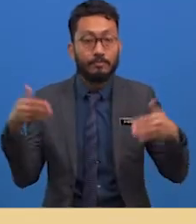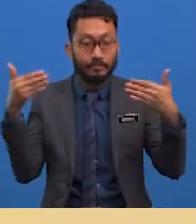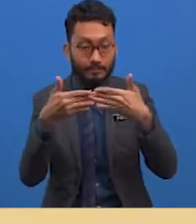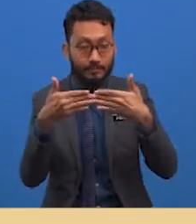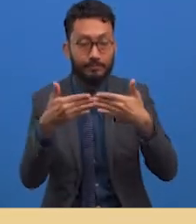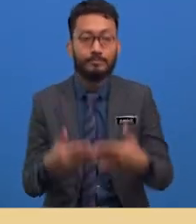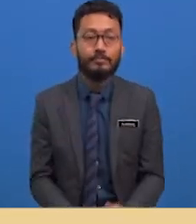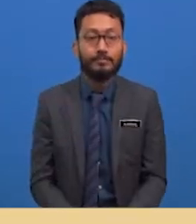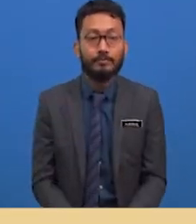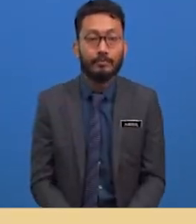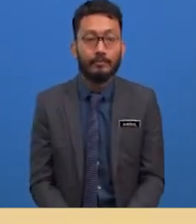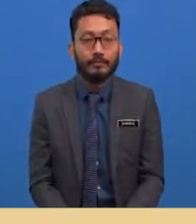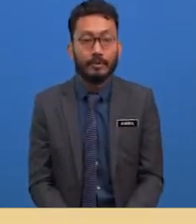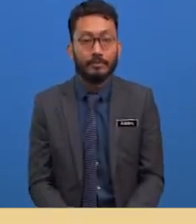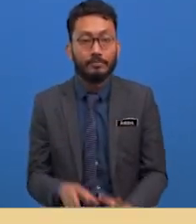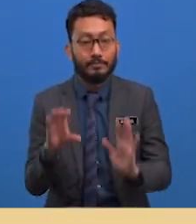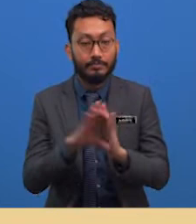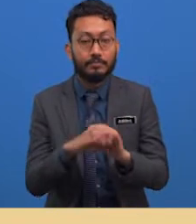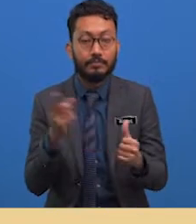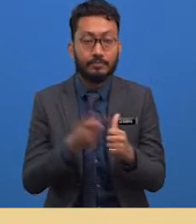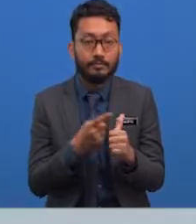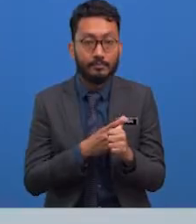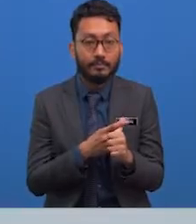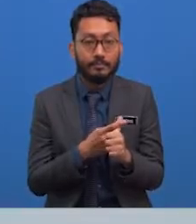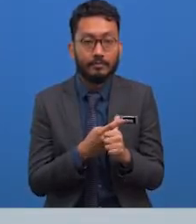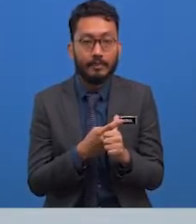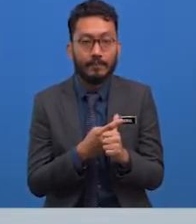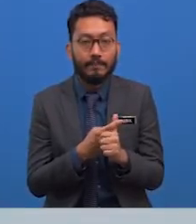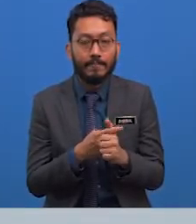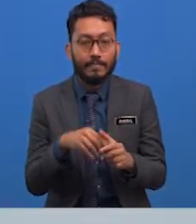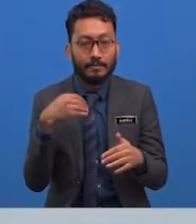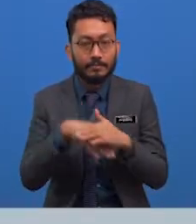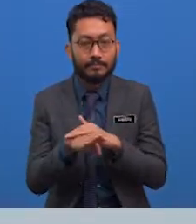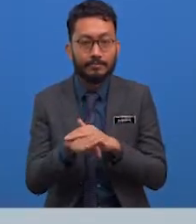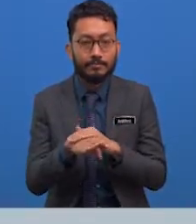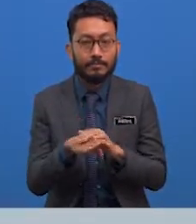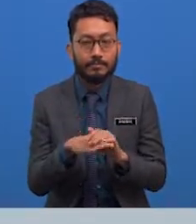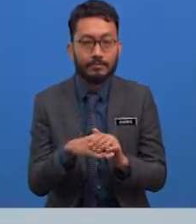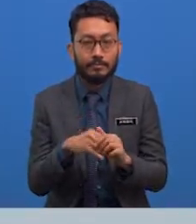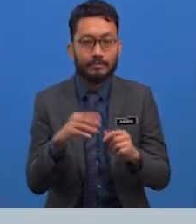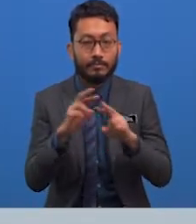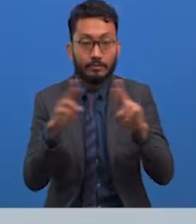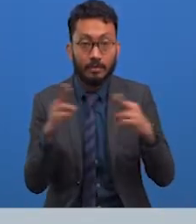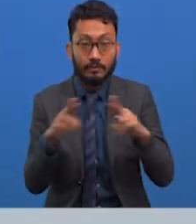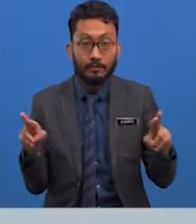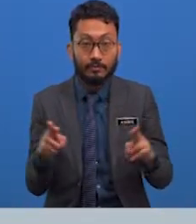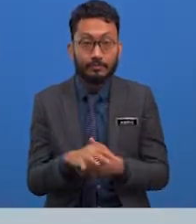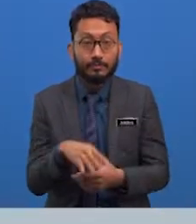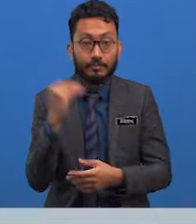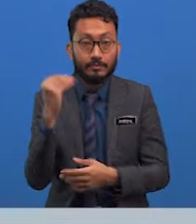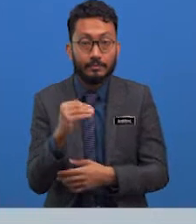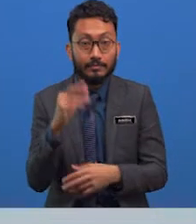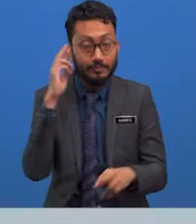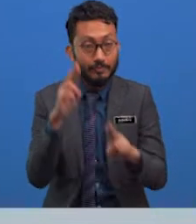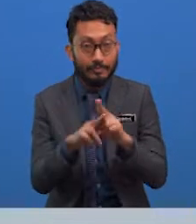Baiklah murid-murid, cuba lihat contoh pertama ini. Dalam rajah di bawah, KL,